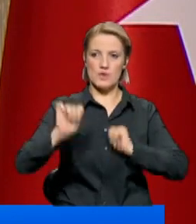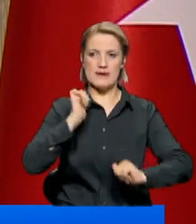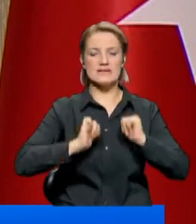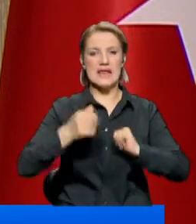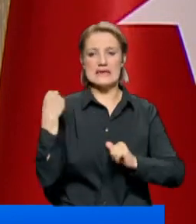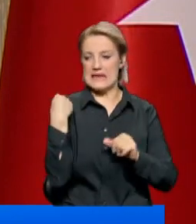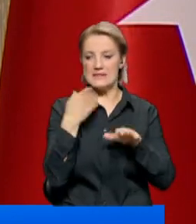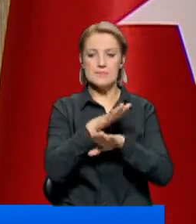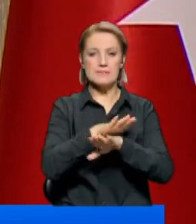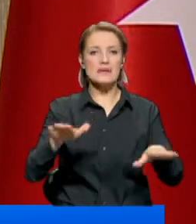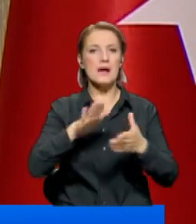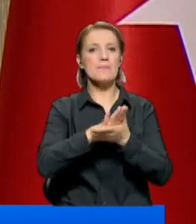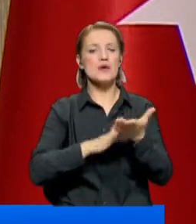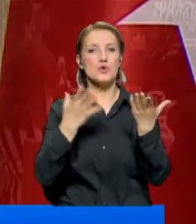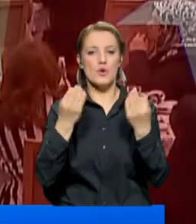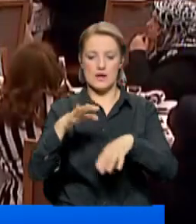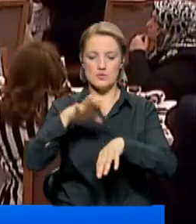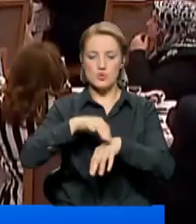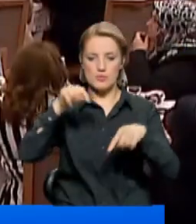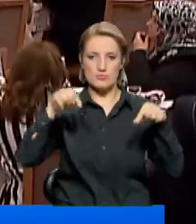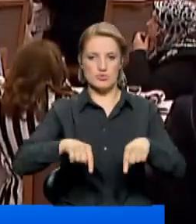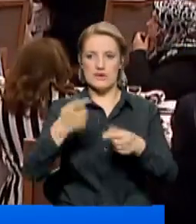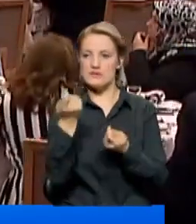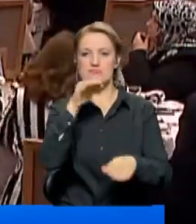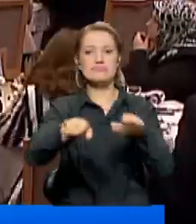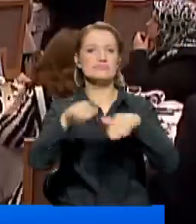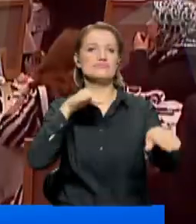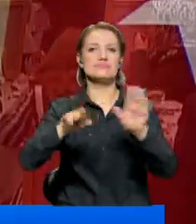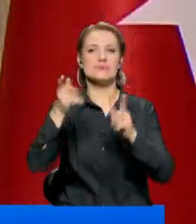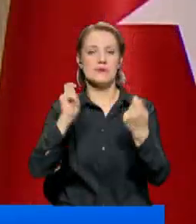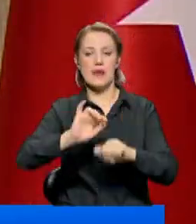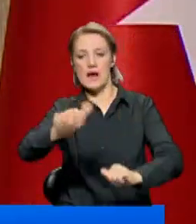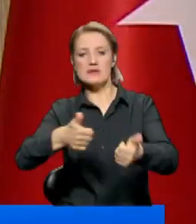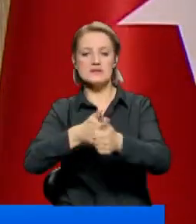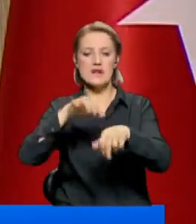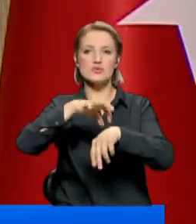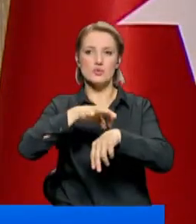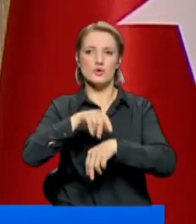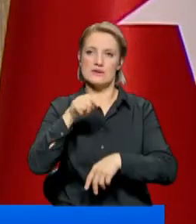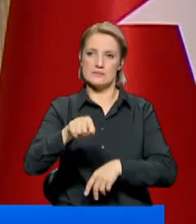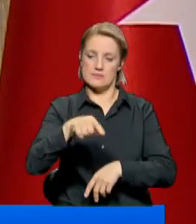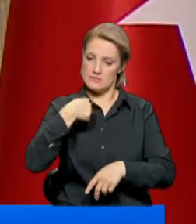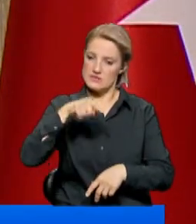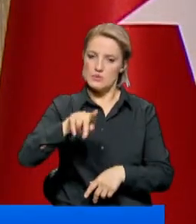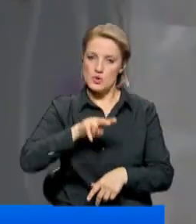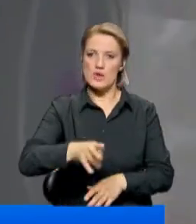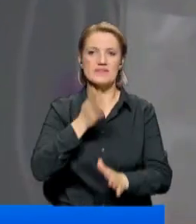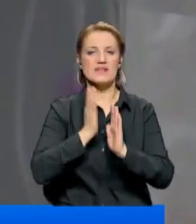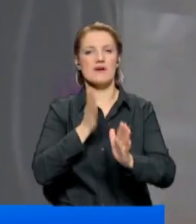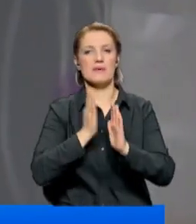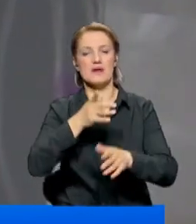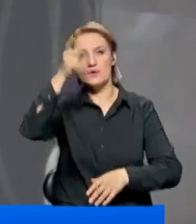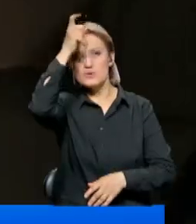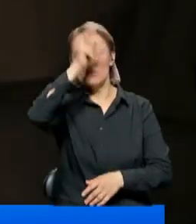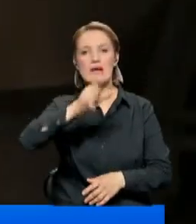yeni bitiren doktorlarımızı buralarda istihdam ederiz. Asistan doktorlarımızla biz bu yola devam ederiz.